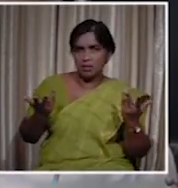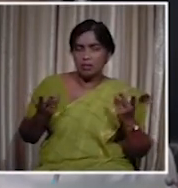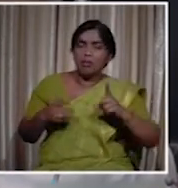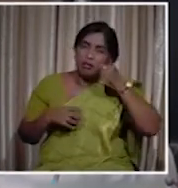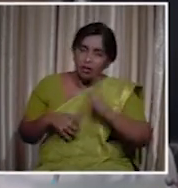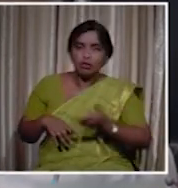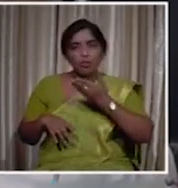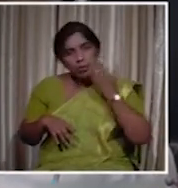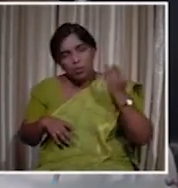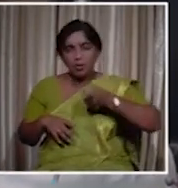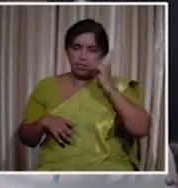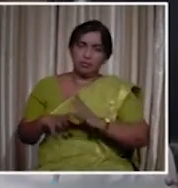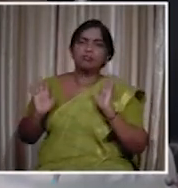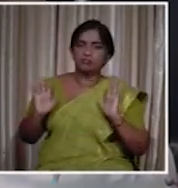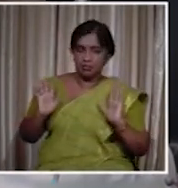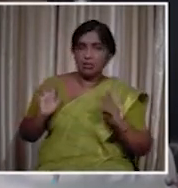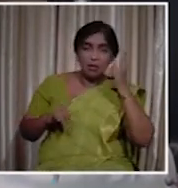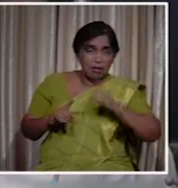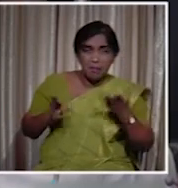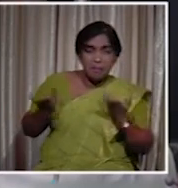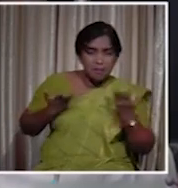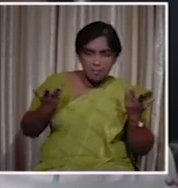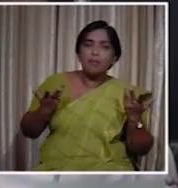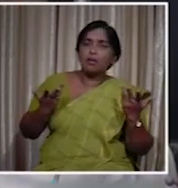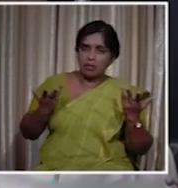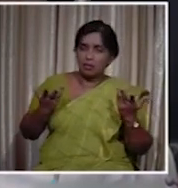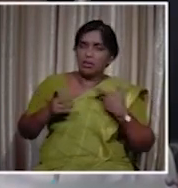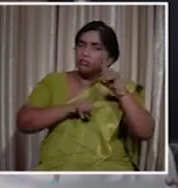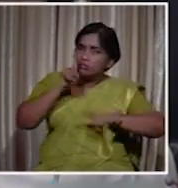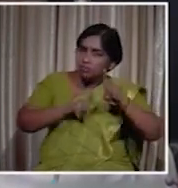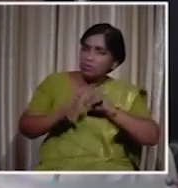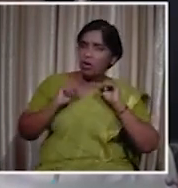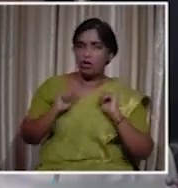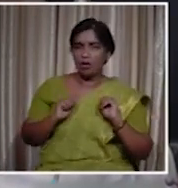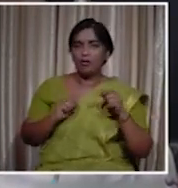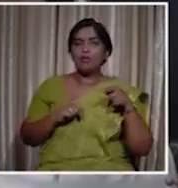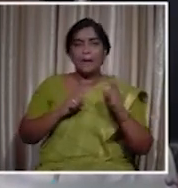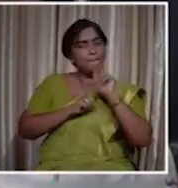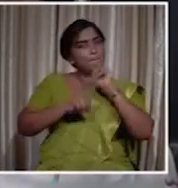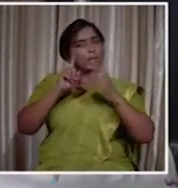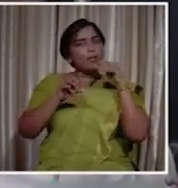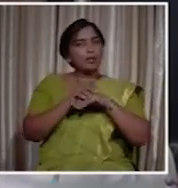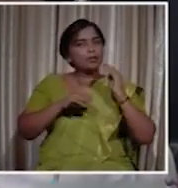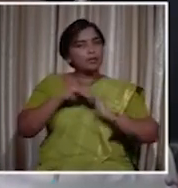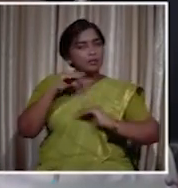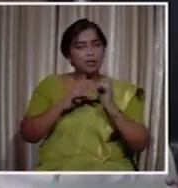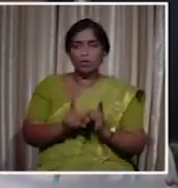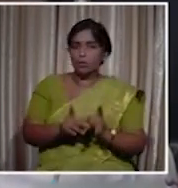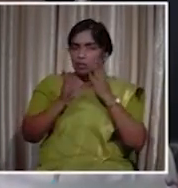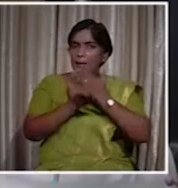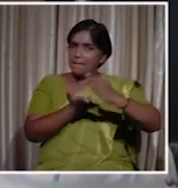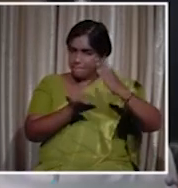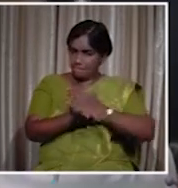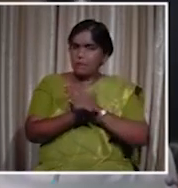වෙන්න පුළුවන් ඒවදී එකඟ වෙන්න. එකඟ වෙන්න බැරි වෙලාවේදී අපි සාකච්ඡා කළා අපි පාර්ලිමේන්තුවේ ක්‍රියාදාමයේ අනුව බෙදෙනවා